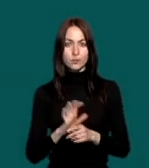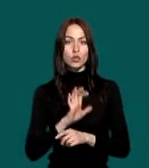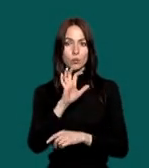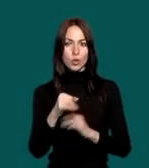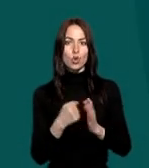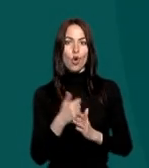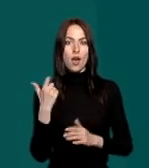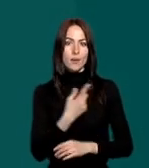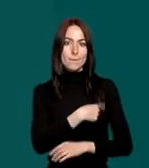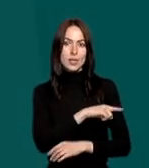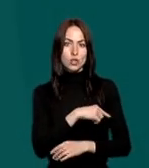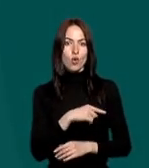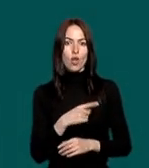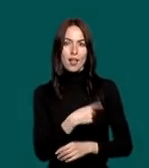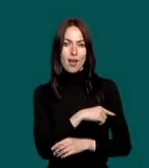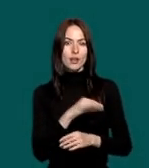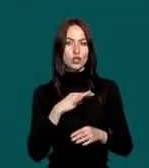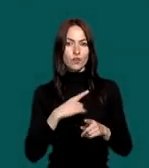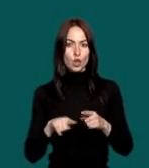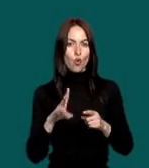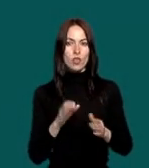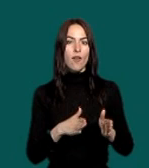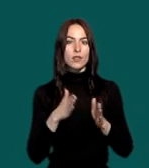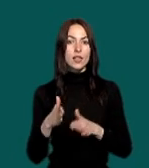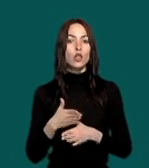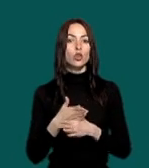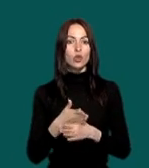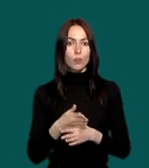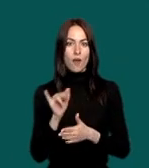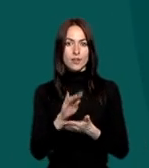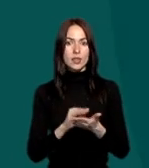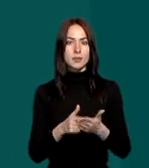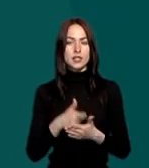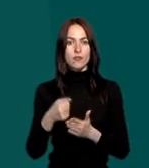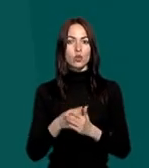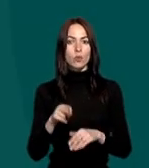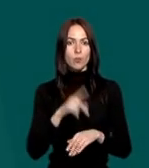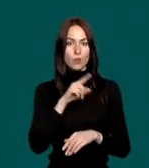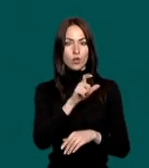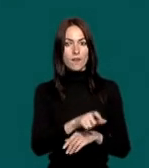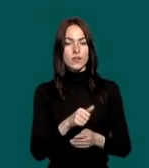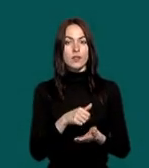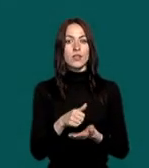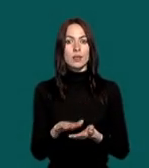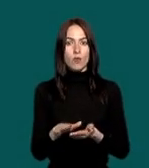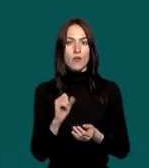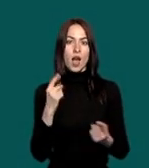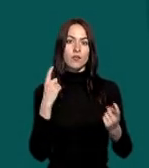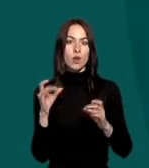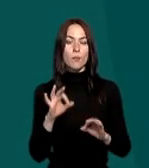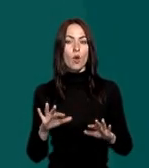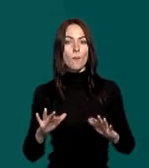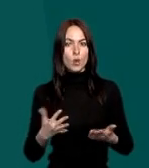Харківської міської клінічної лікарні швидкої невідкладної допомоги. Від написання заяви до поліції потерпілий відмовився. Інформацію про